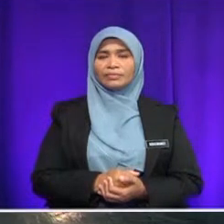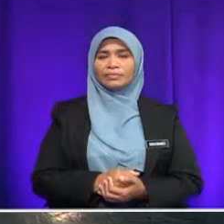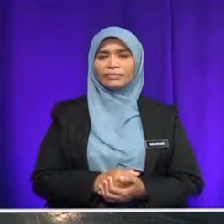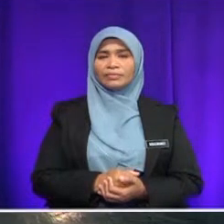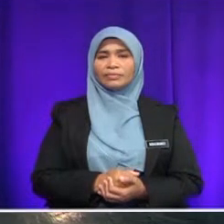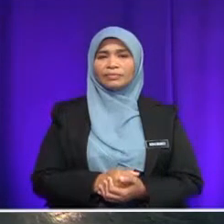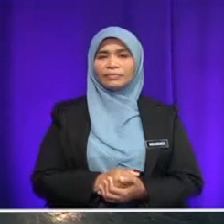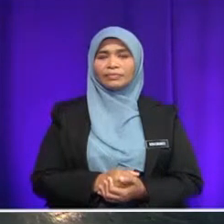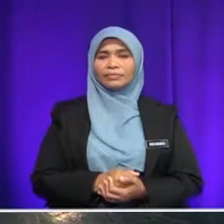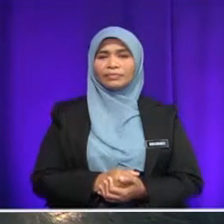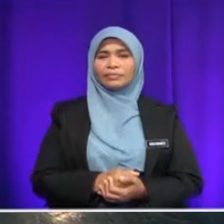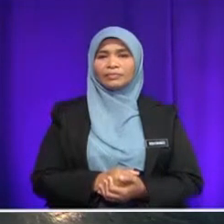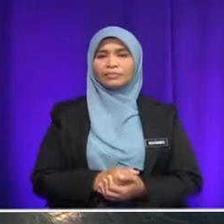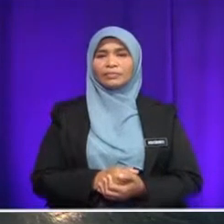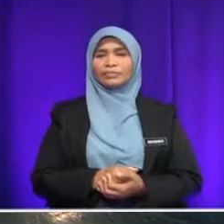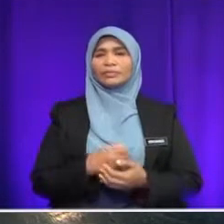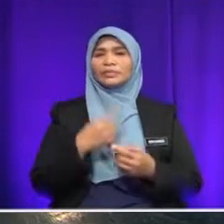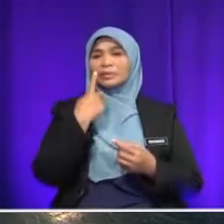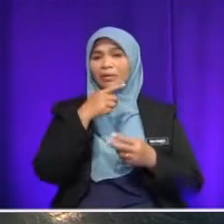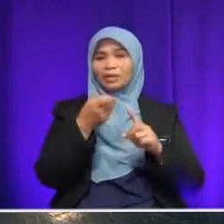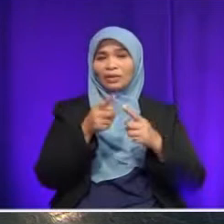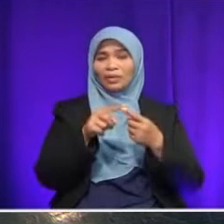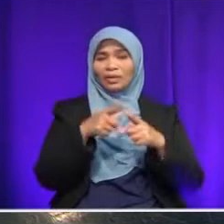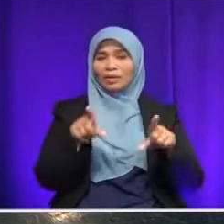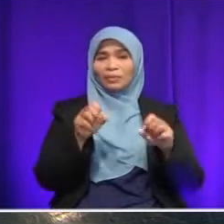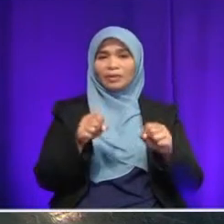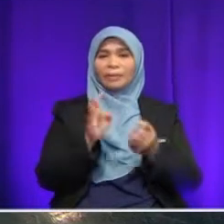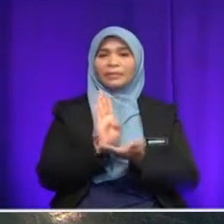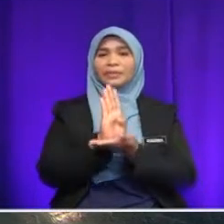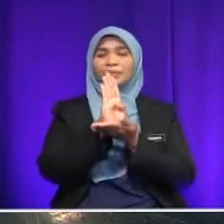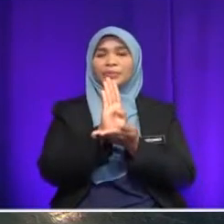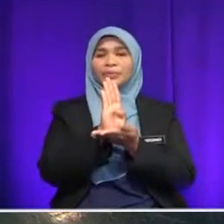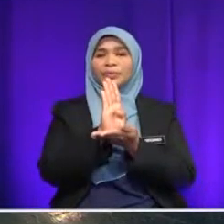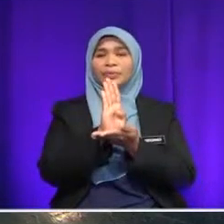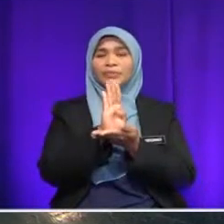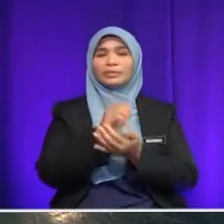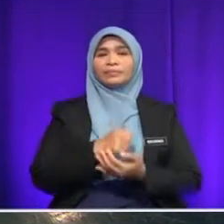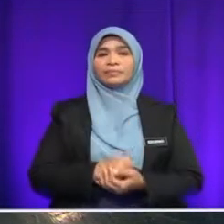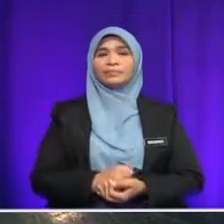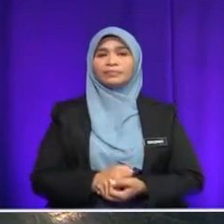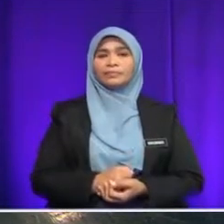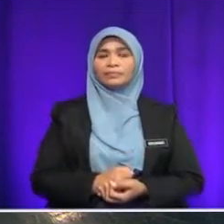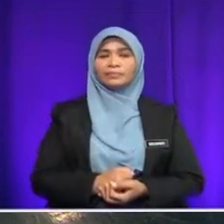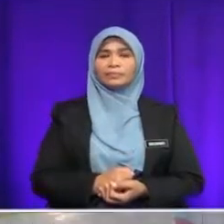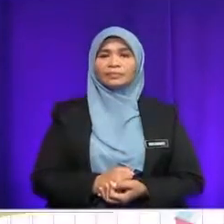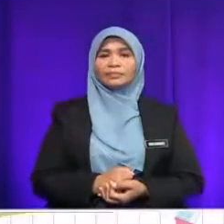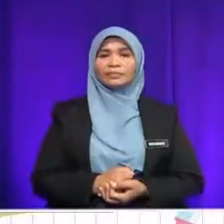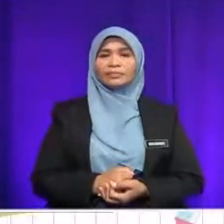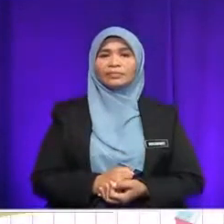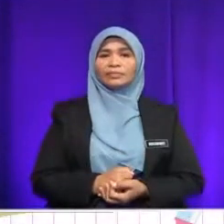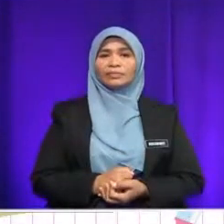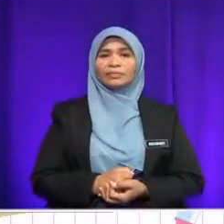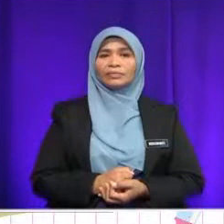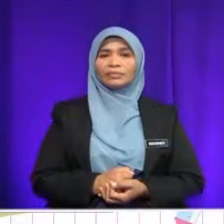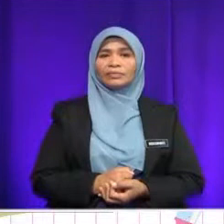Okey. Mungkin ada kawan nak bantu? Okey, selain daripada Sofia, mungkin yang belum membaca, Sofia.